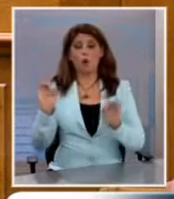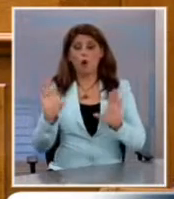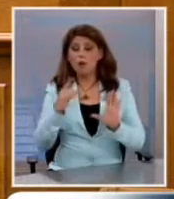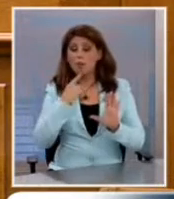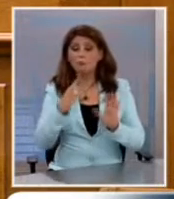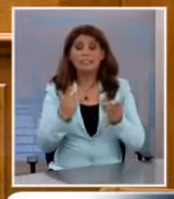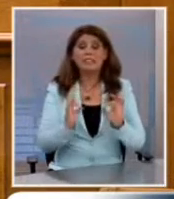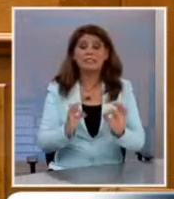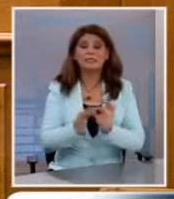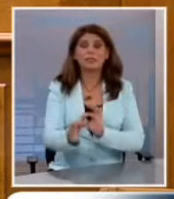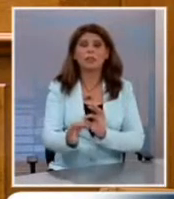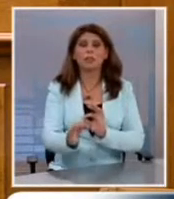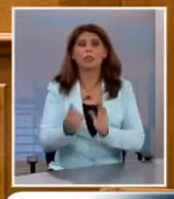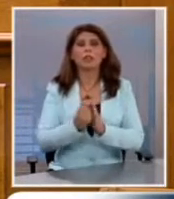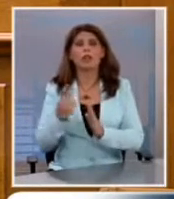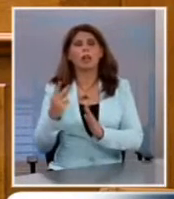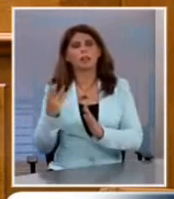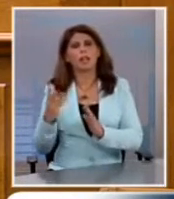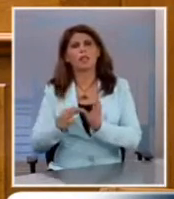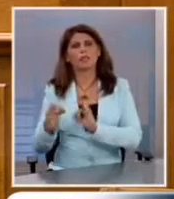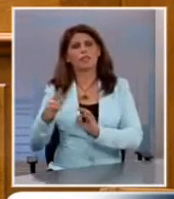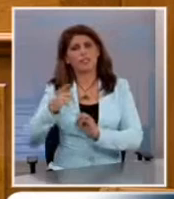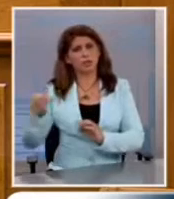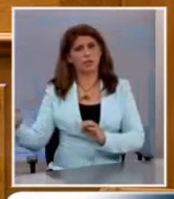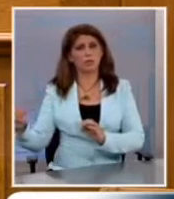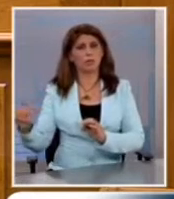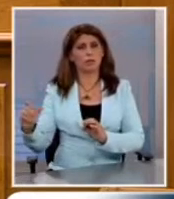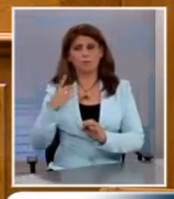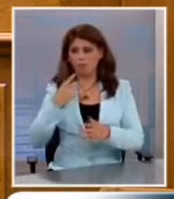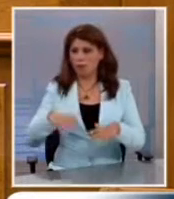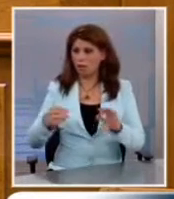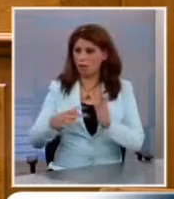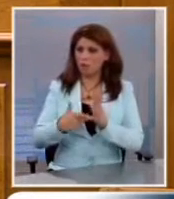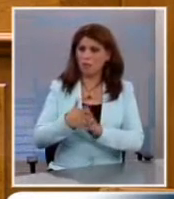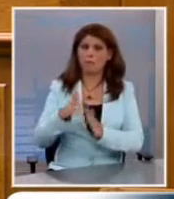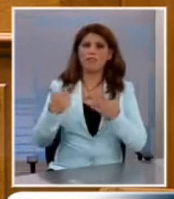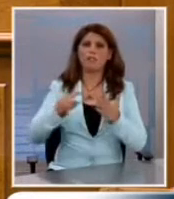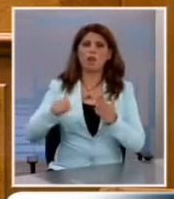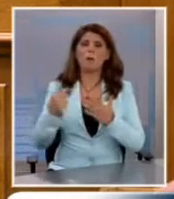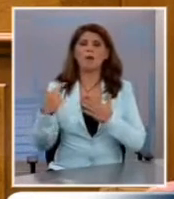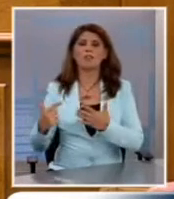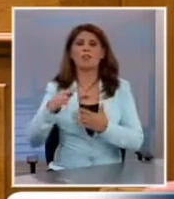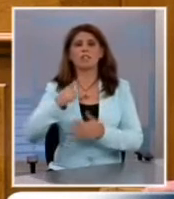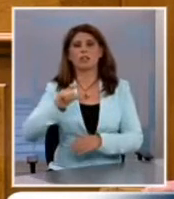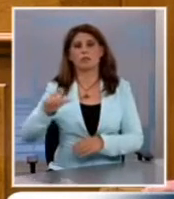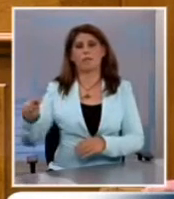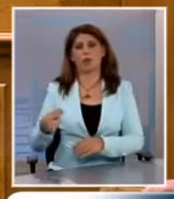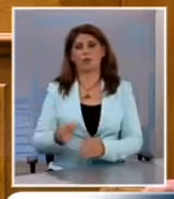δις για την κάλυψη του κενού το 2014. Άρα, σημείο εκκίνηση για το 2015, 7,7 δισεκατομμύρια ευρώ.